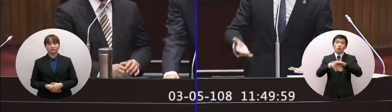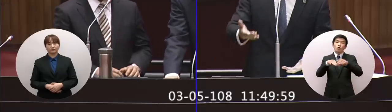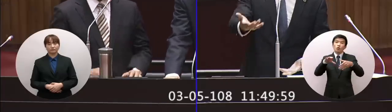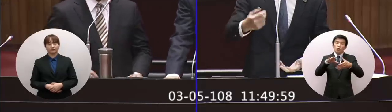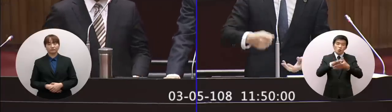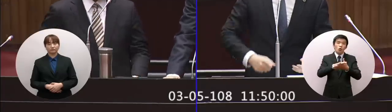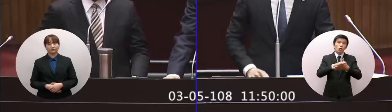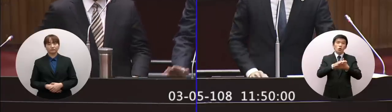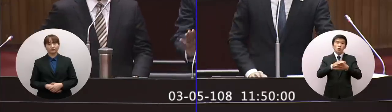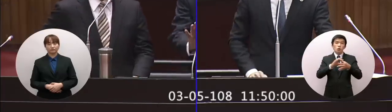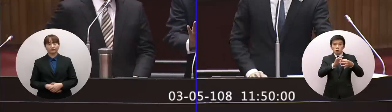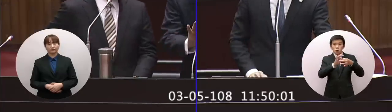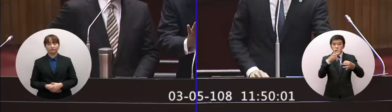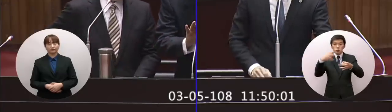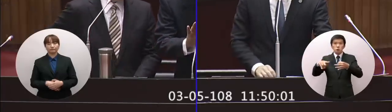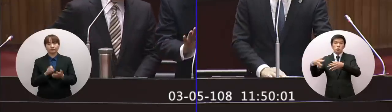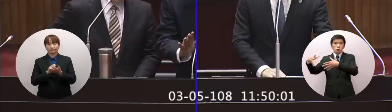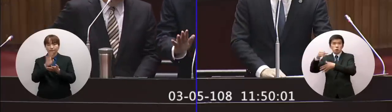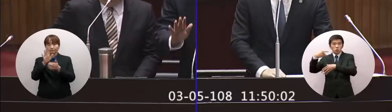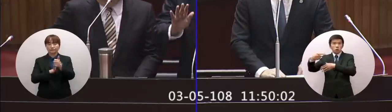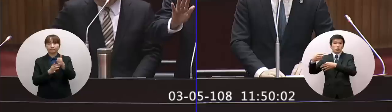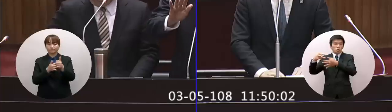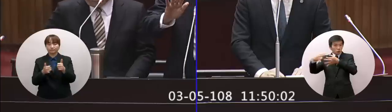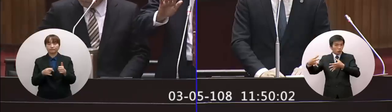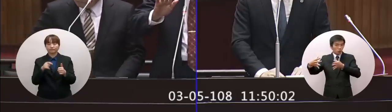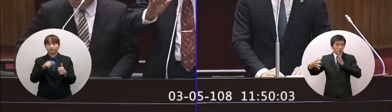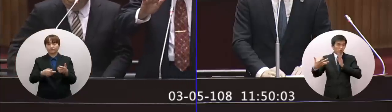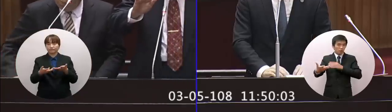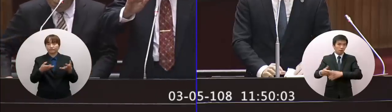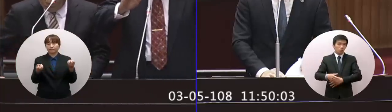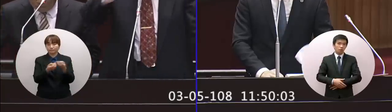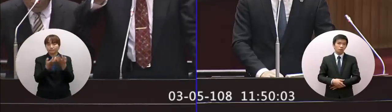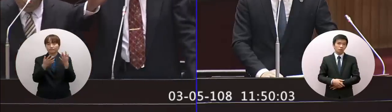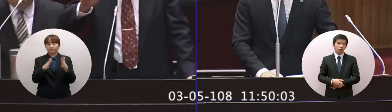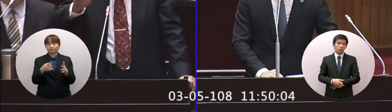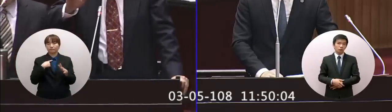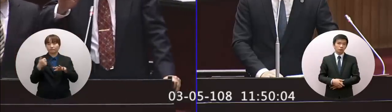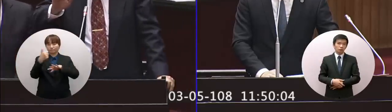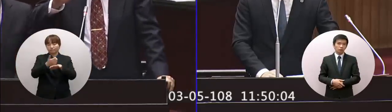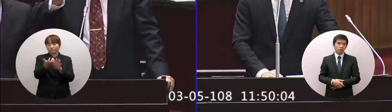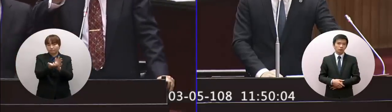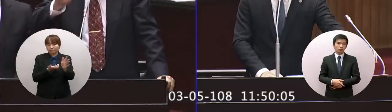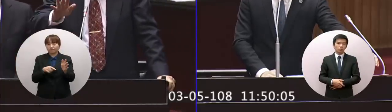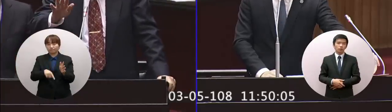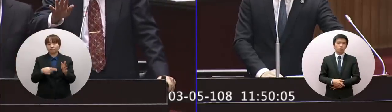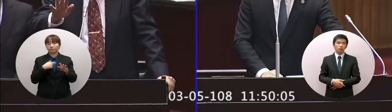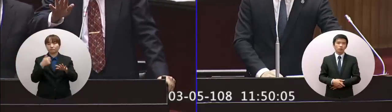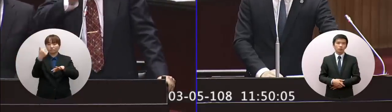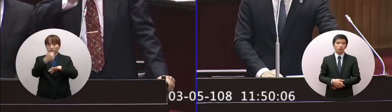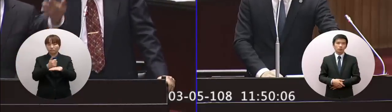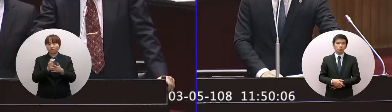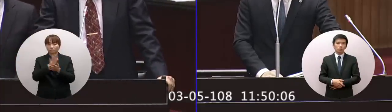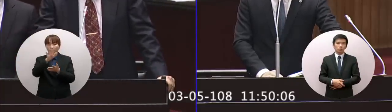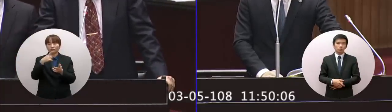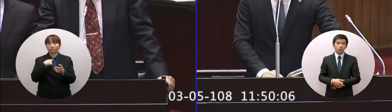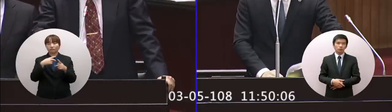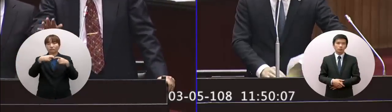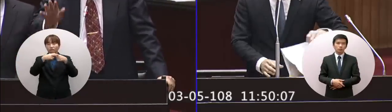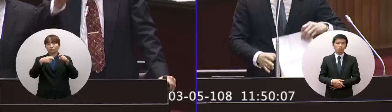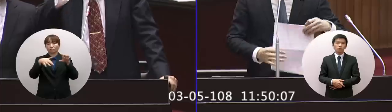化无通证，那会安尼？ 委员报告吼，这个代志发生伫个我上任之前吼，啊上任以后，李文